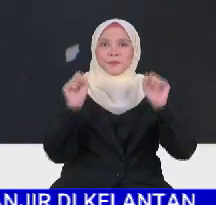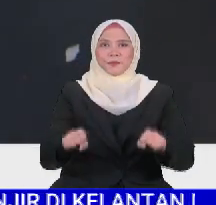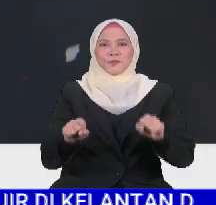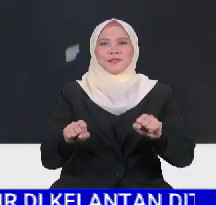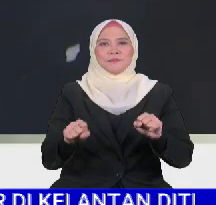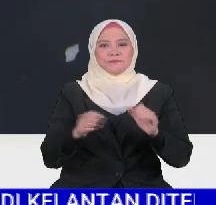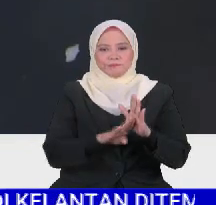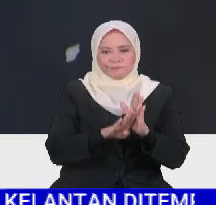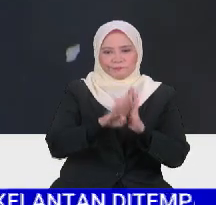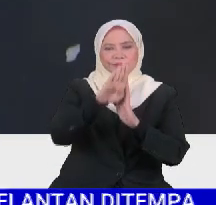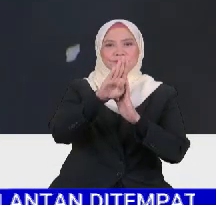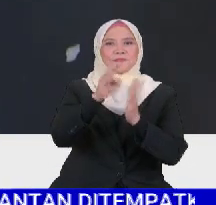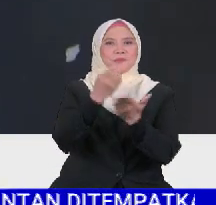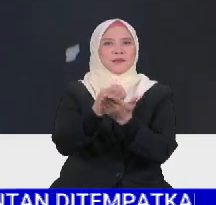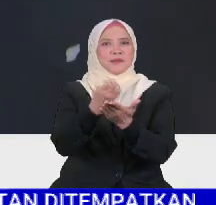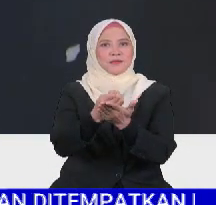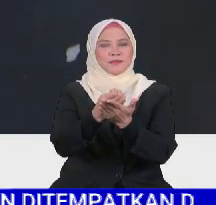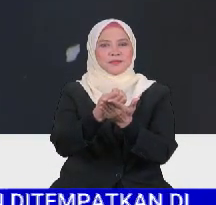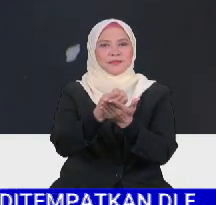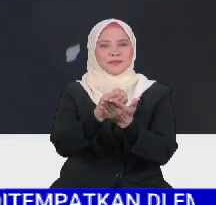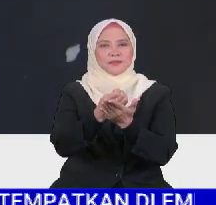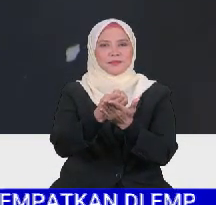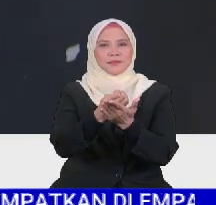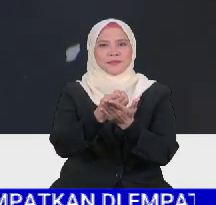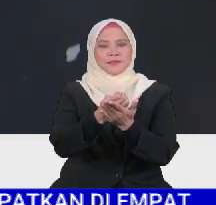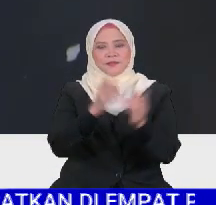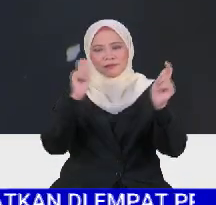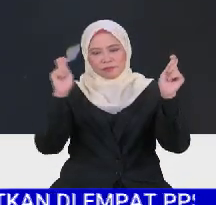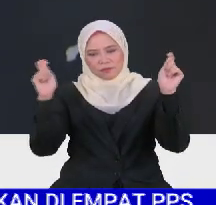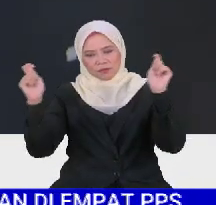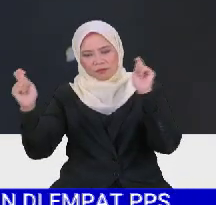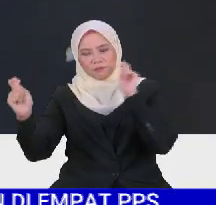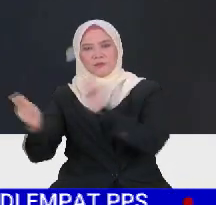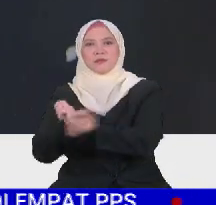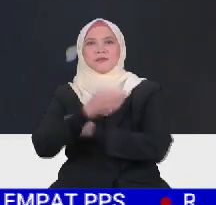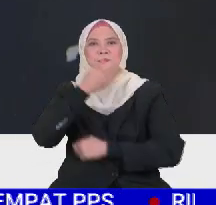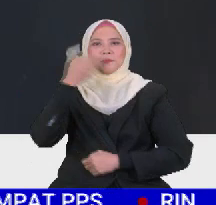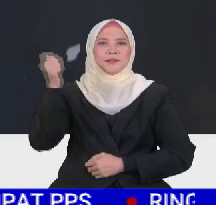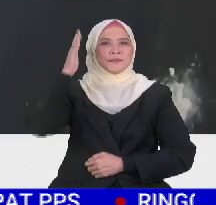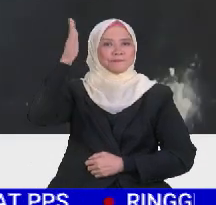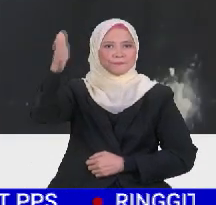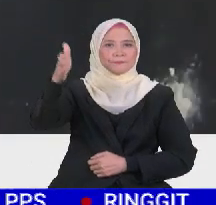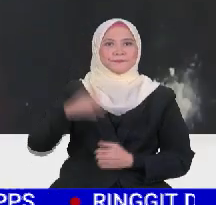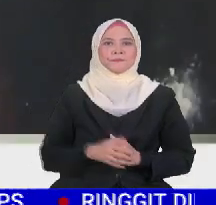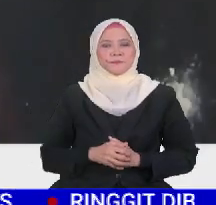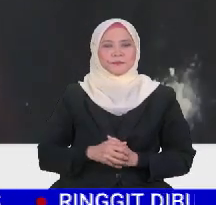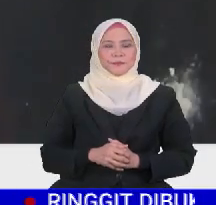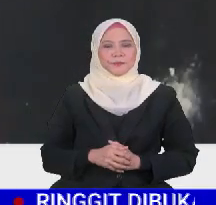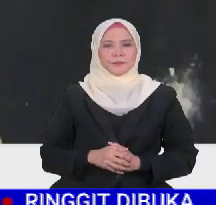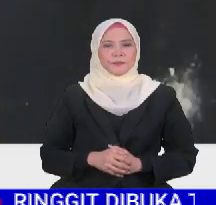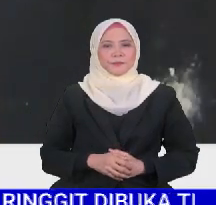pengembangan ekonomi supaya transformasi yang lebih Baiklah untuk masa akan datang